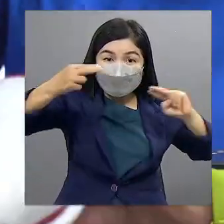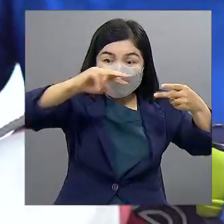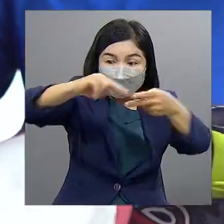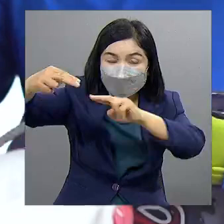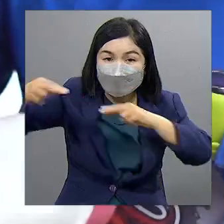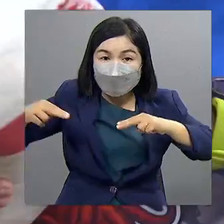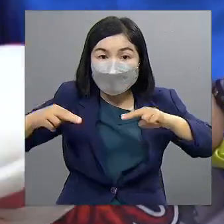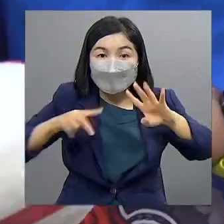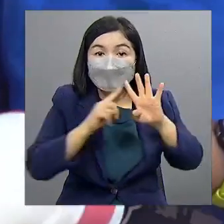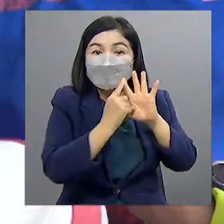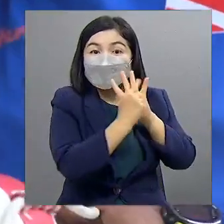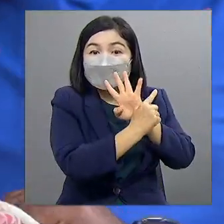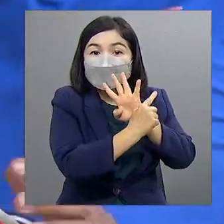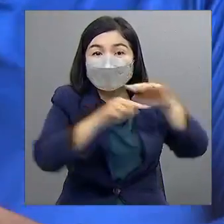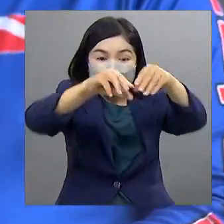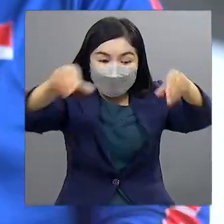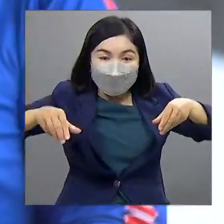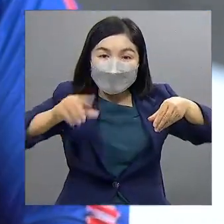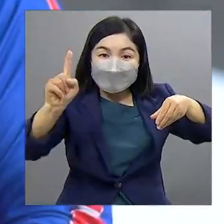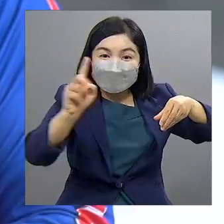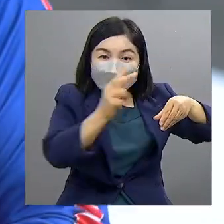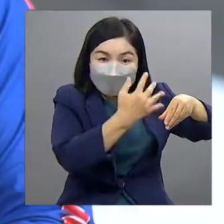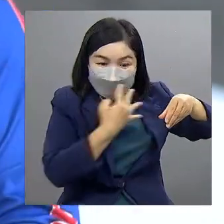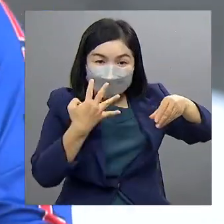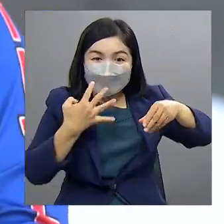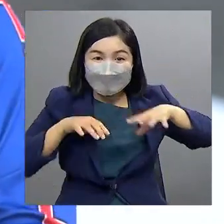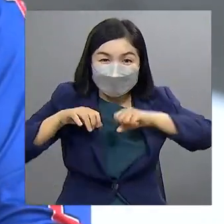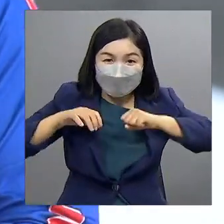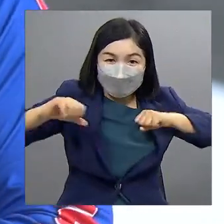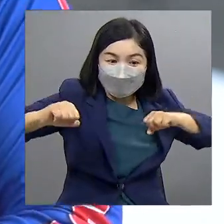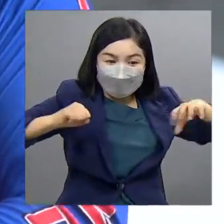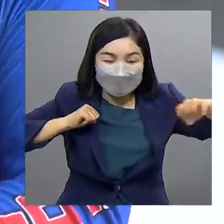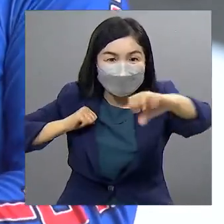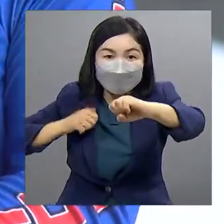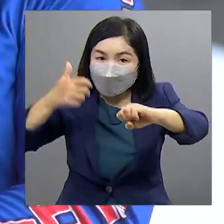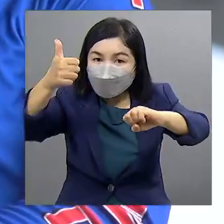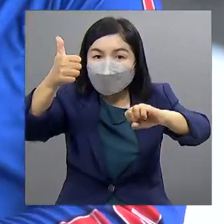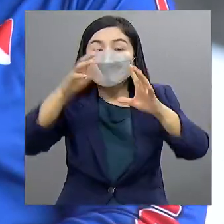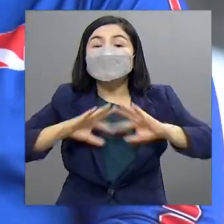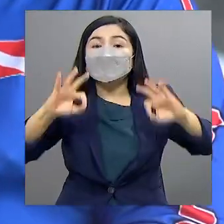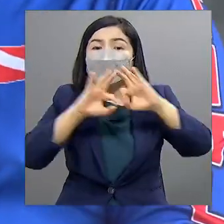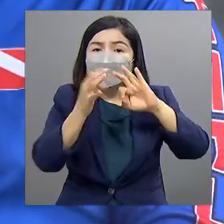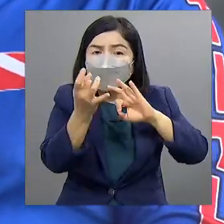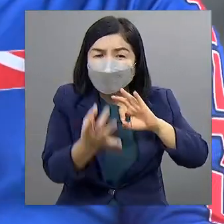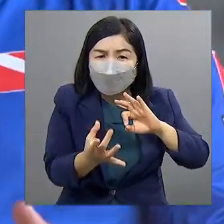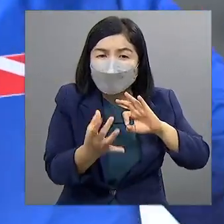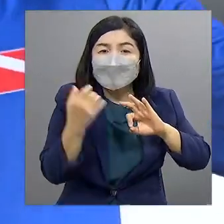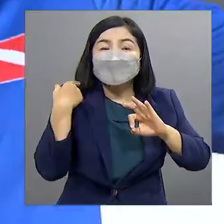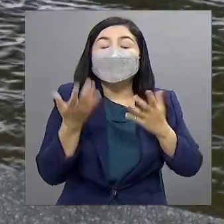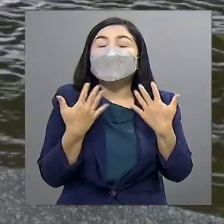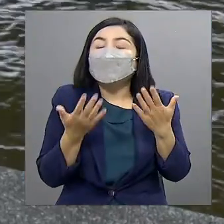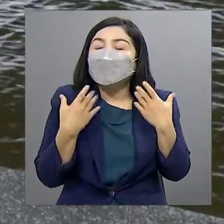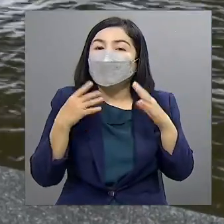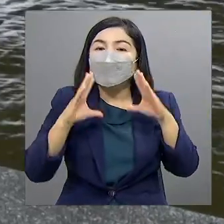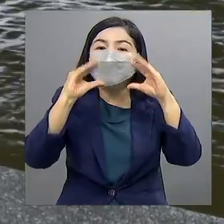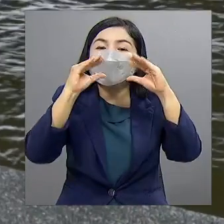ดก็ได้ครับขับได้มันรับน้ำหนักได้ครับแต่ข้อสำคัญของยางโฟมคือมันมีน้ำหนักเบาเวลาเรา